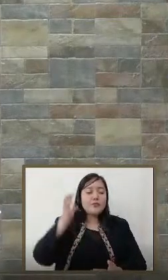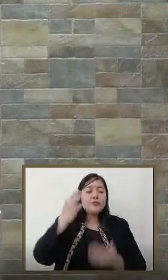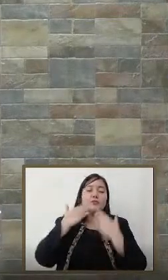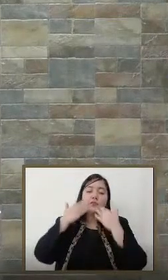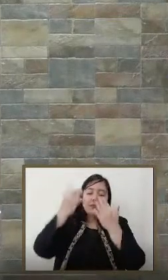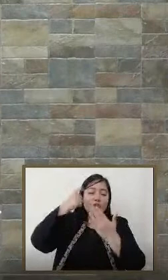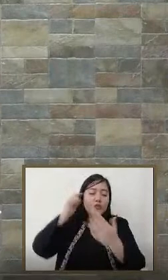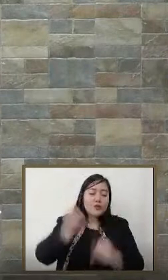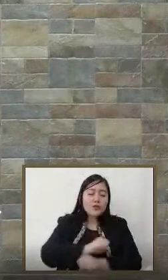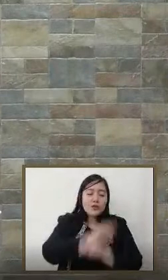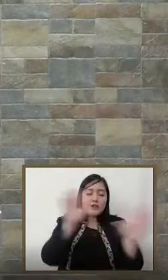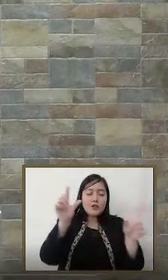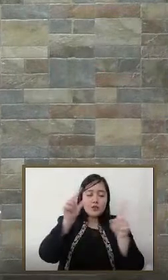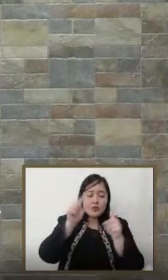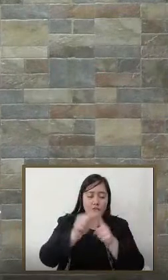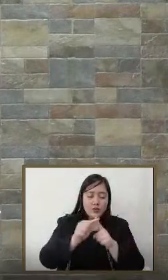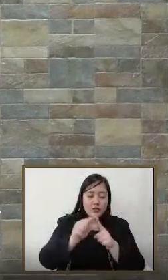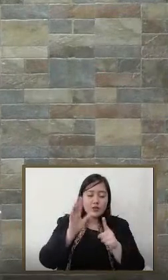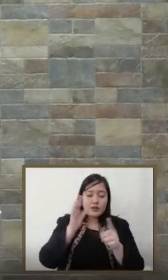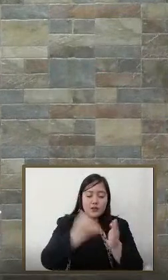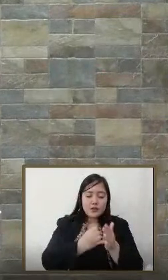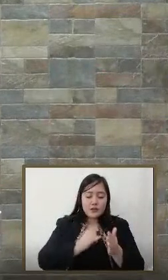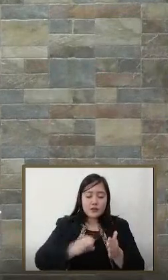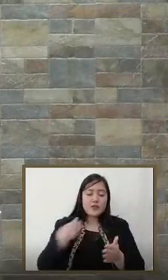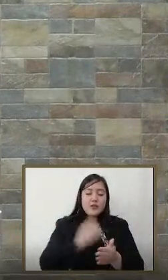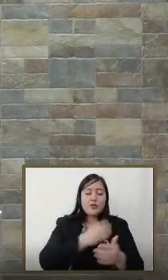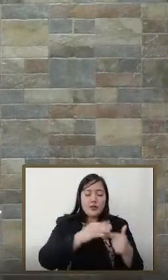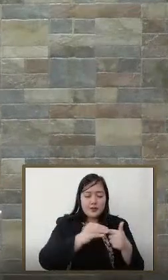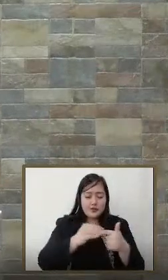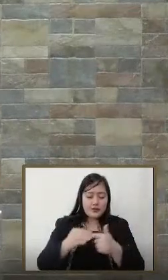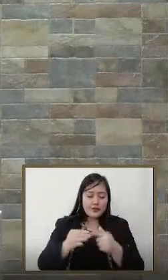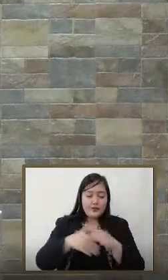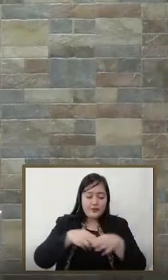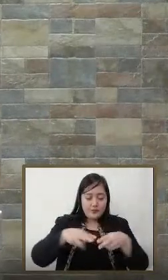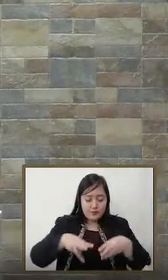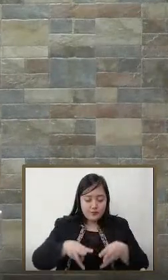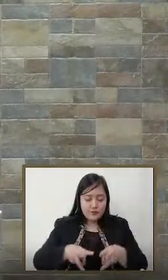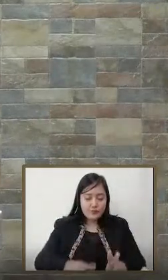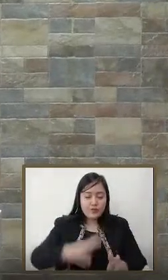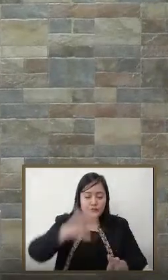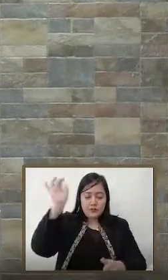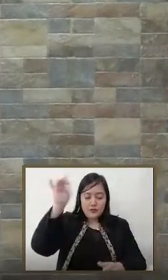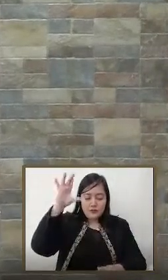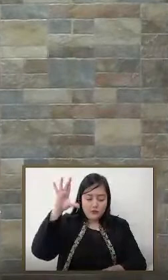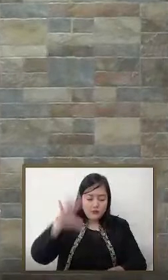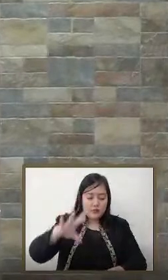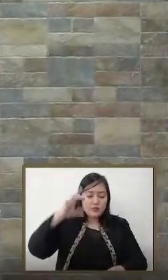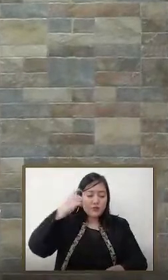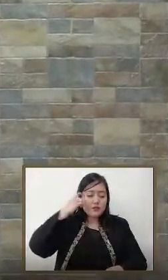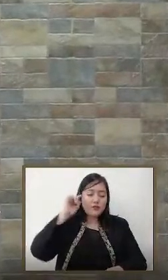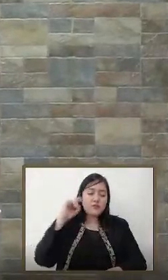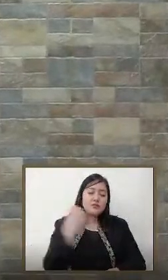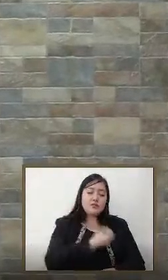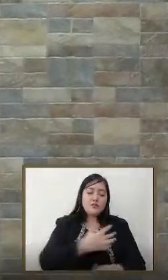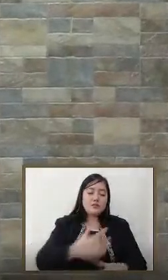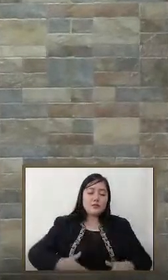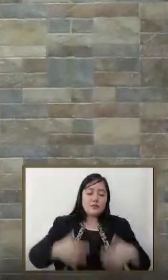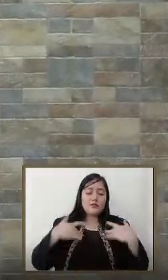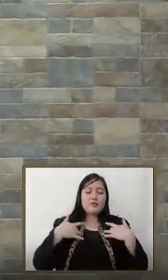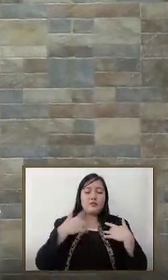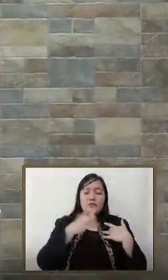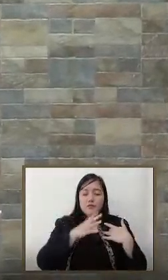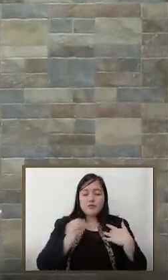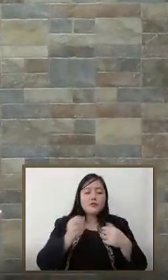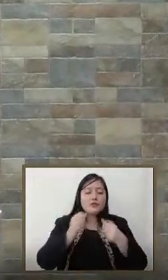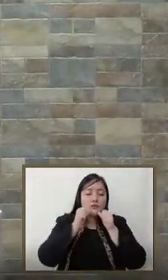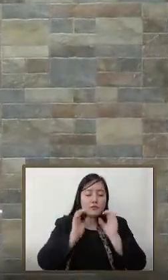niyo po ay gabay po namin sa aming landas. O Diyos, ilawan ng aming mga paa. Salamat po at pagpalain niyo po